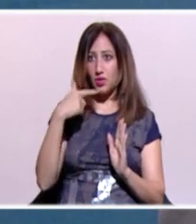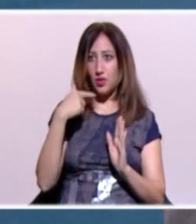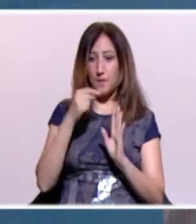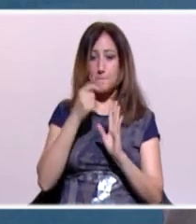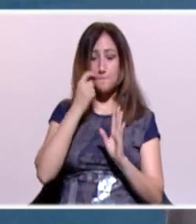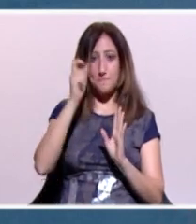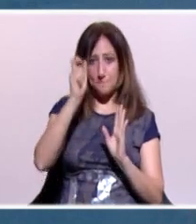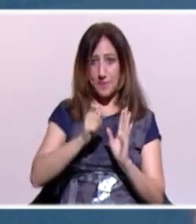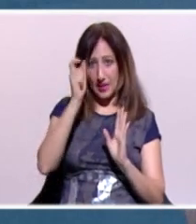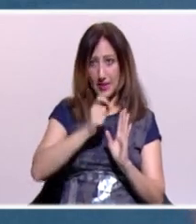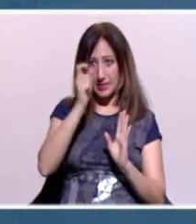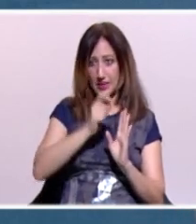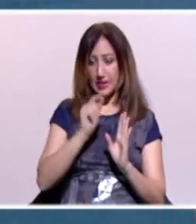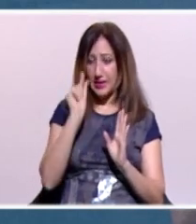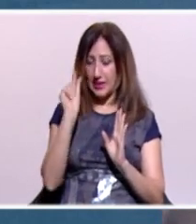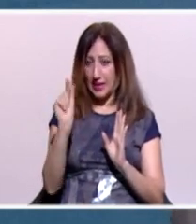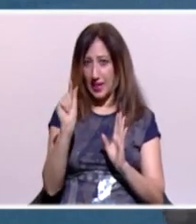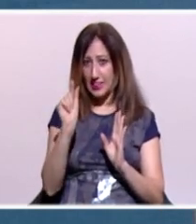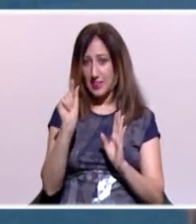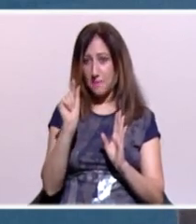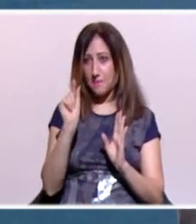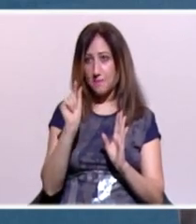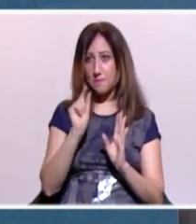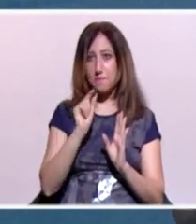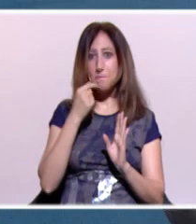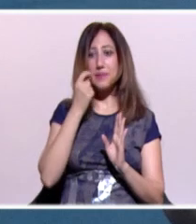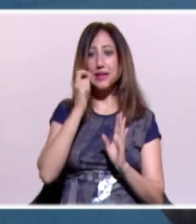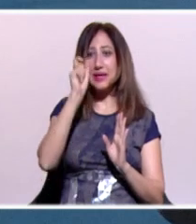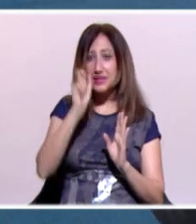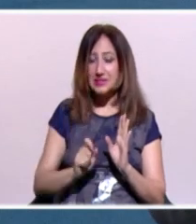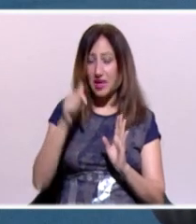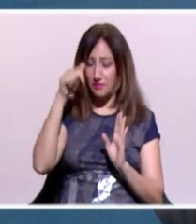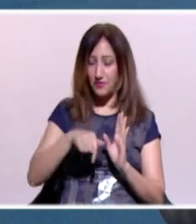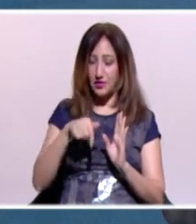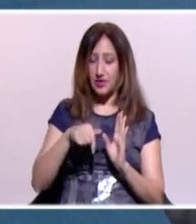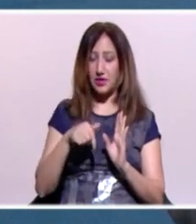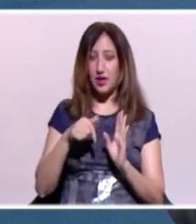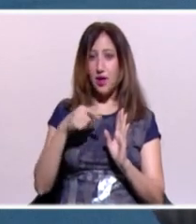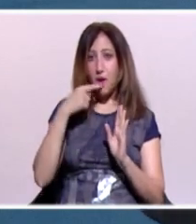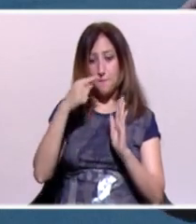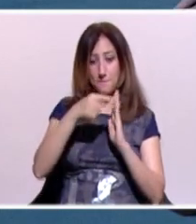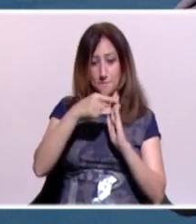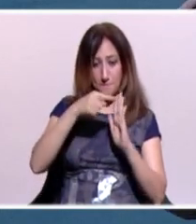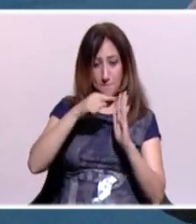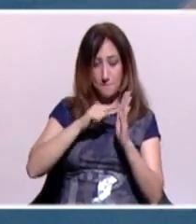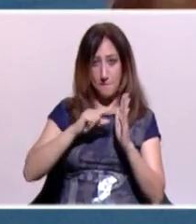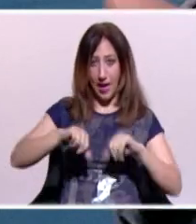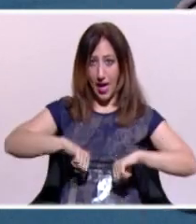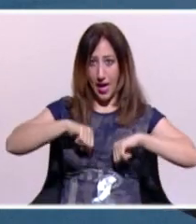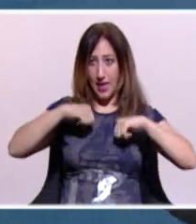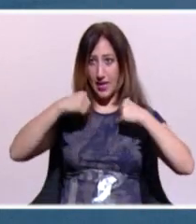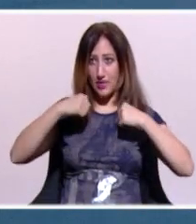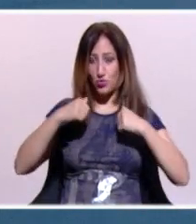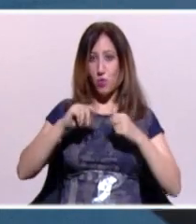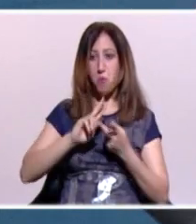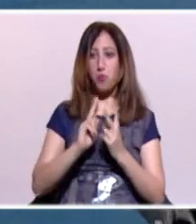ادمين فيهم حته من البني ادم لانه في الاصل بني ادم، لكن حصل له ايه في مرحله حياته ده اللي حوله،